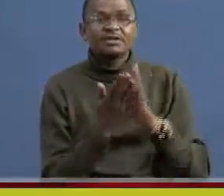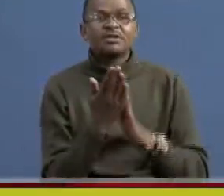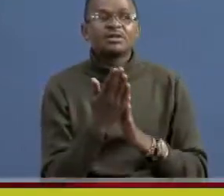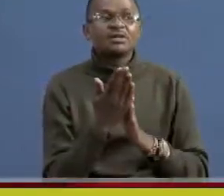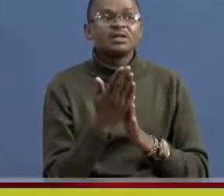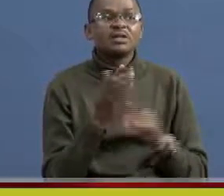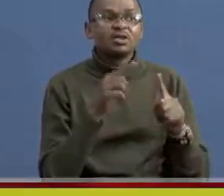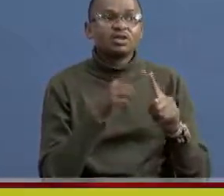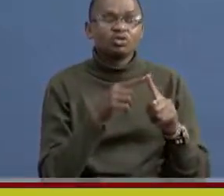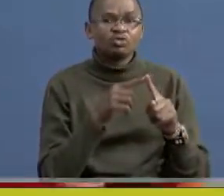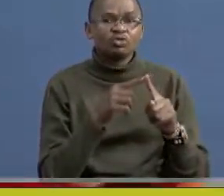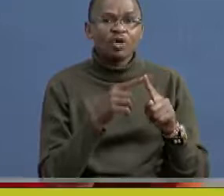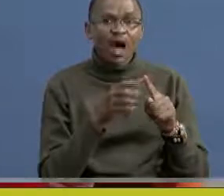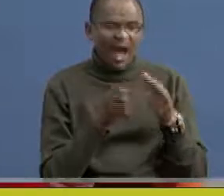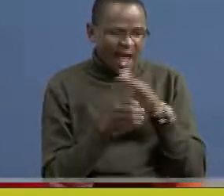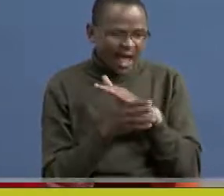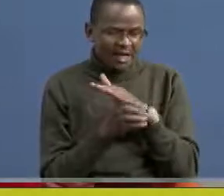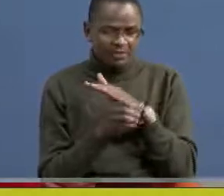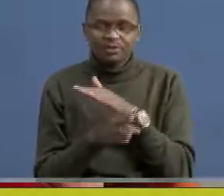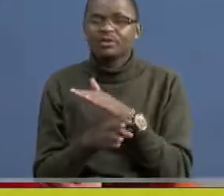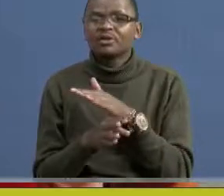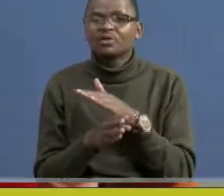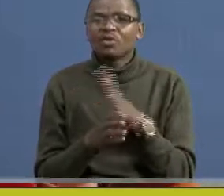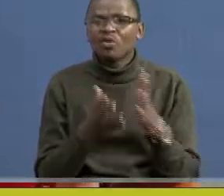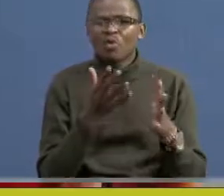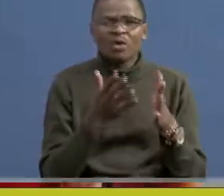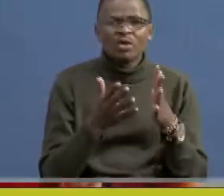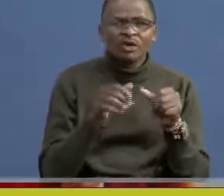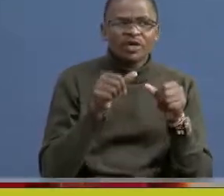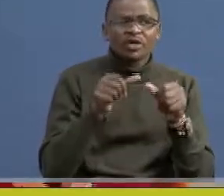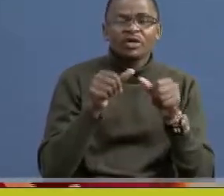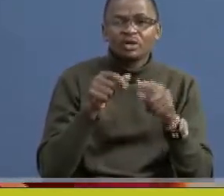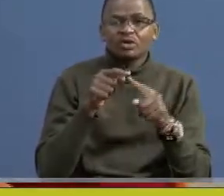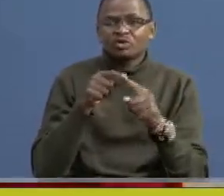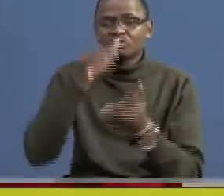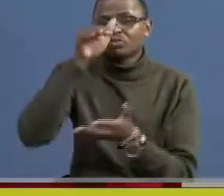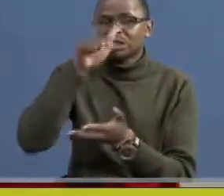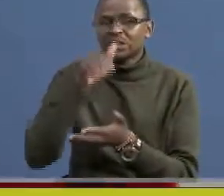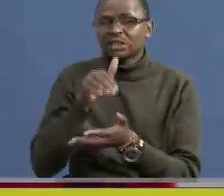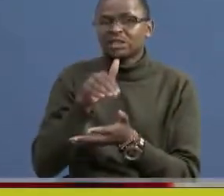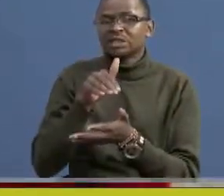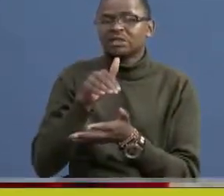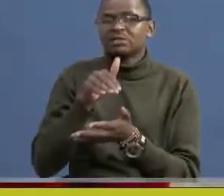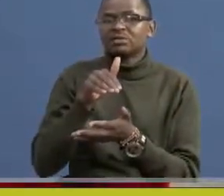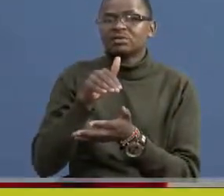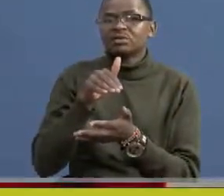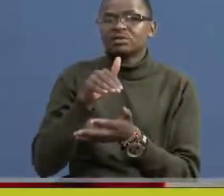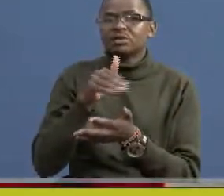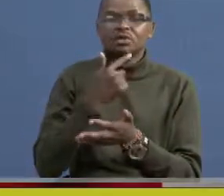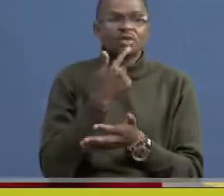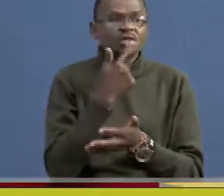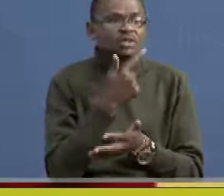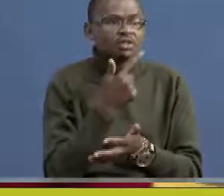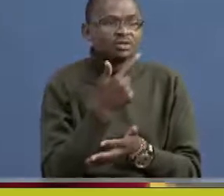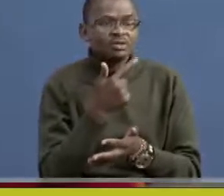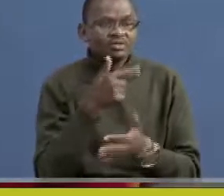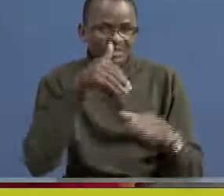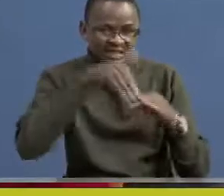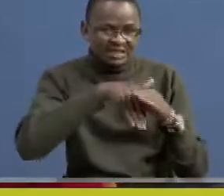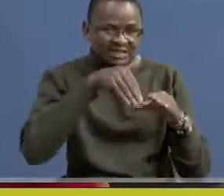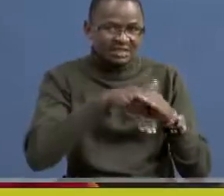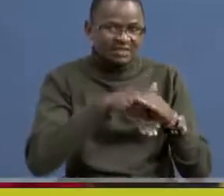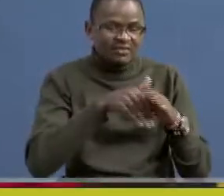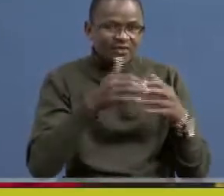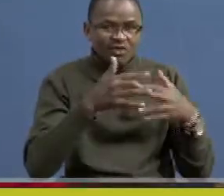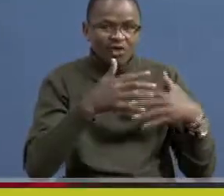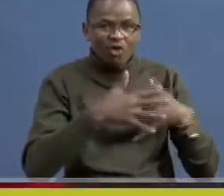to substantiate whether we should continue to go down this line going forwards. So internally we had to feel